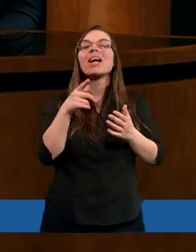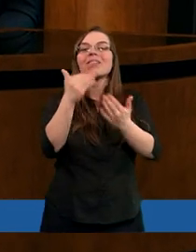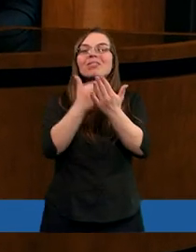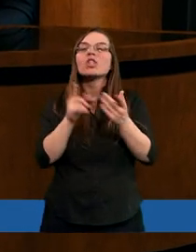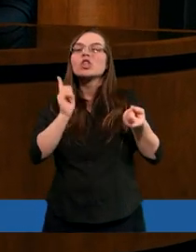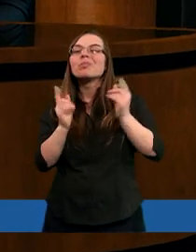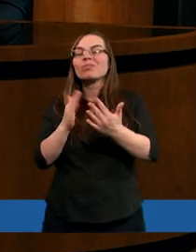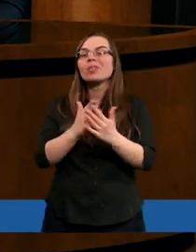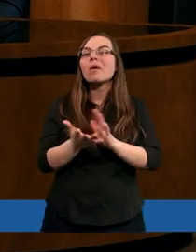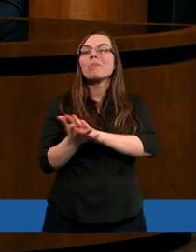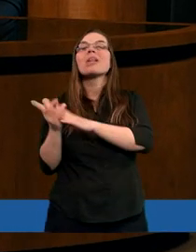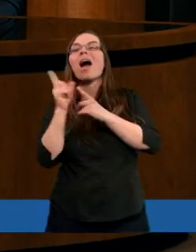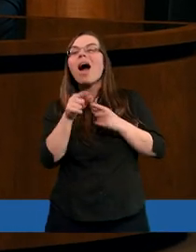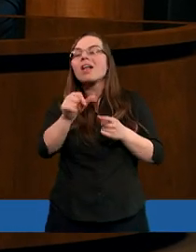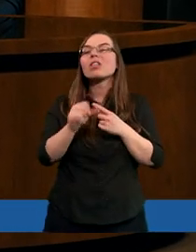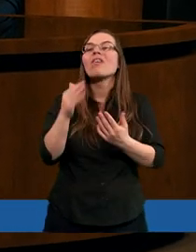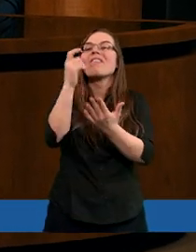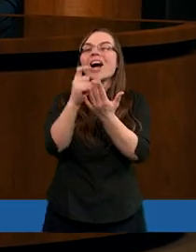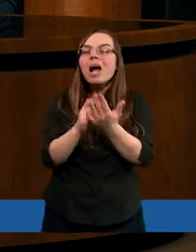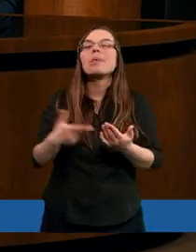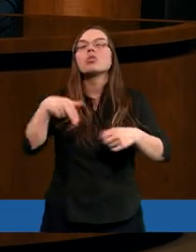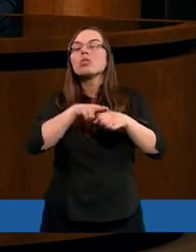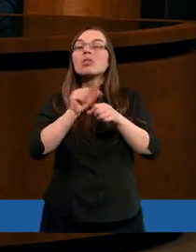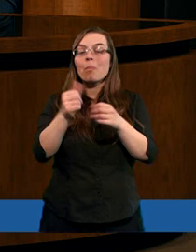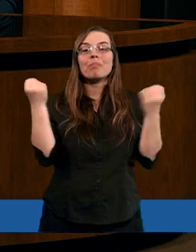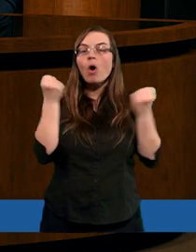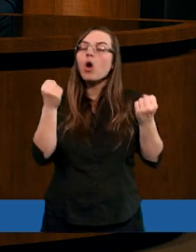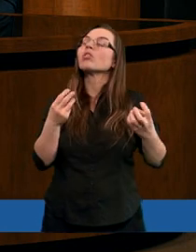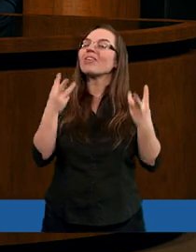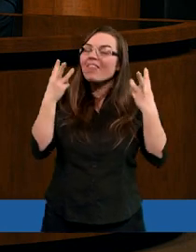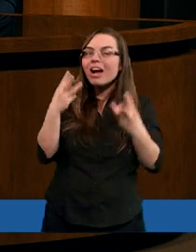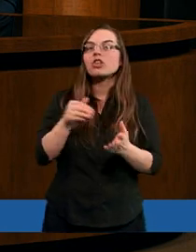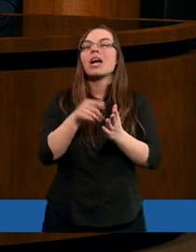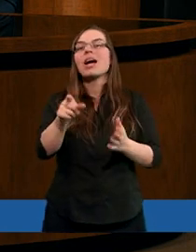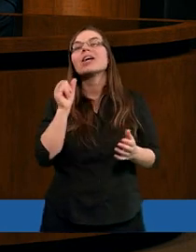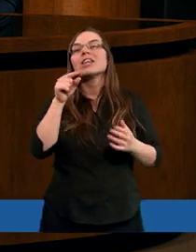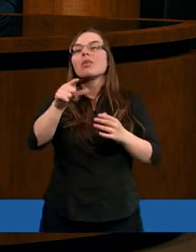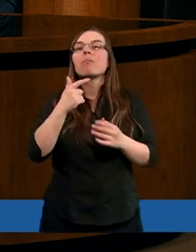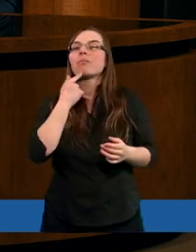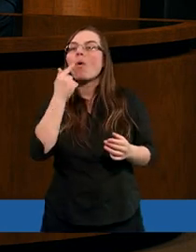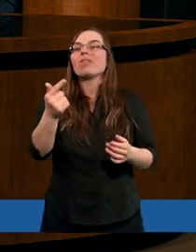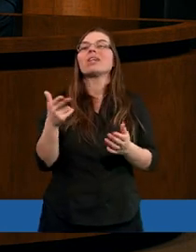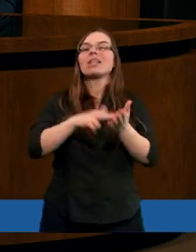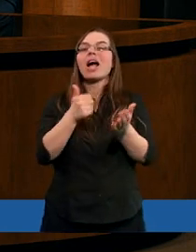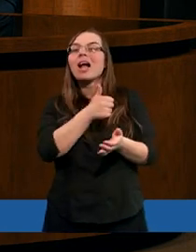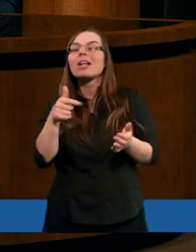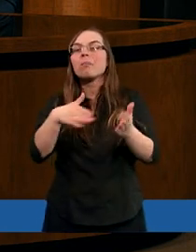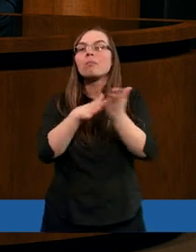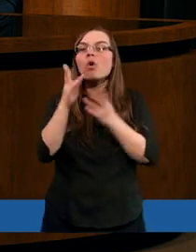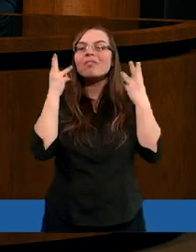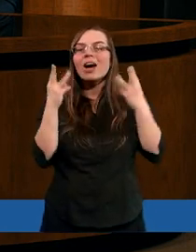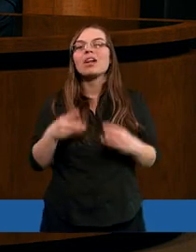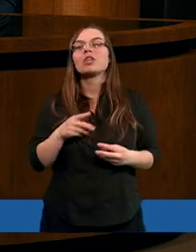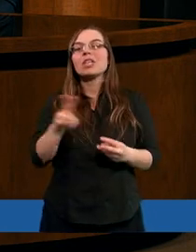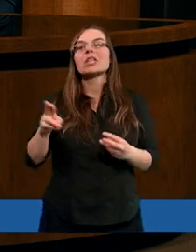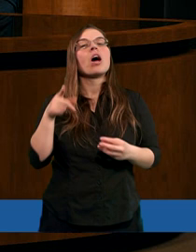wymieniłem, ale to są te fragmenty, w których Piotr jest dosyć wyeksponowany, ale ktoś by powiedział na początku, same superlatywy,